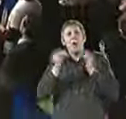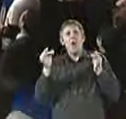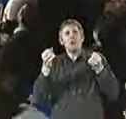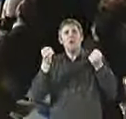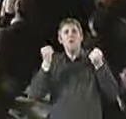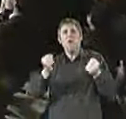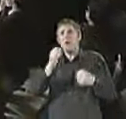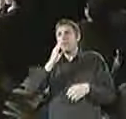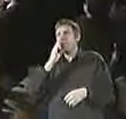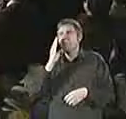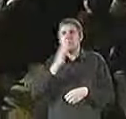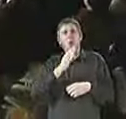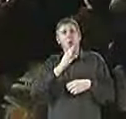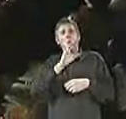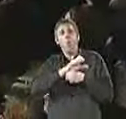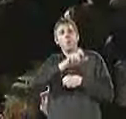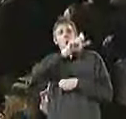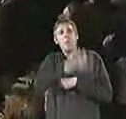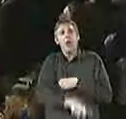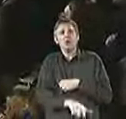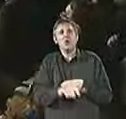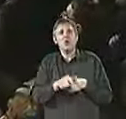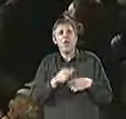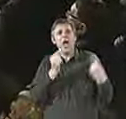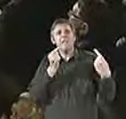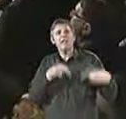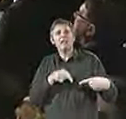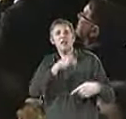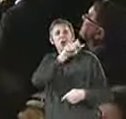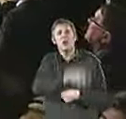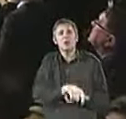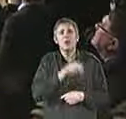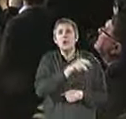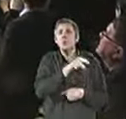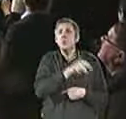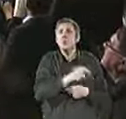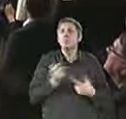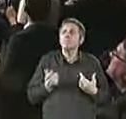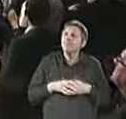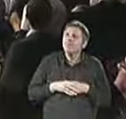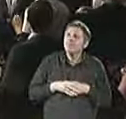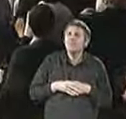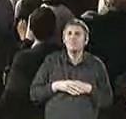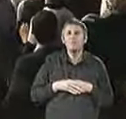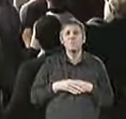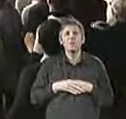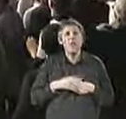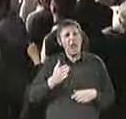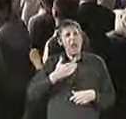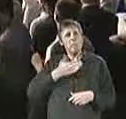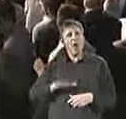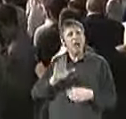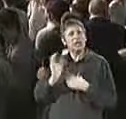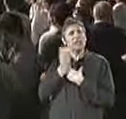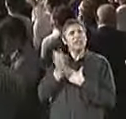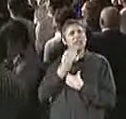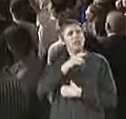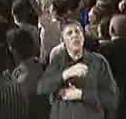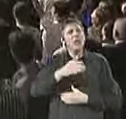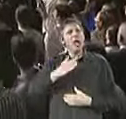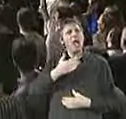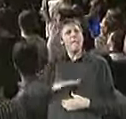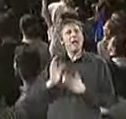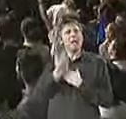à l'encontre de mon adversaire qui, semble-t-il, a du mal à supporter la critique, voire